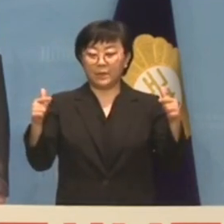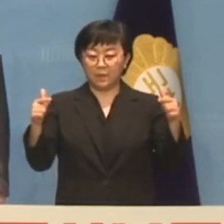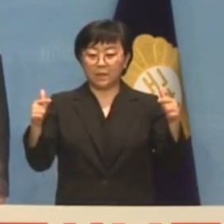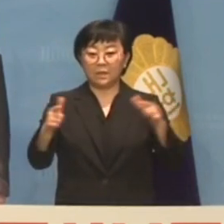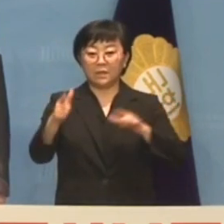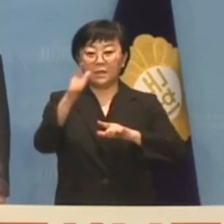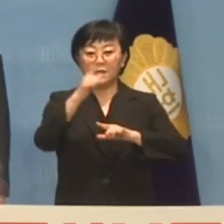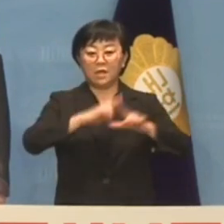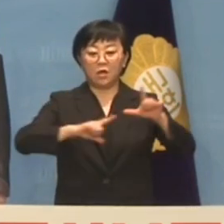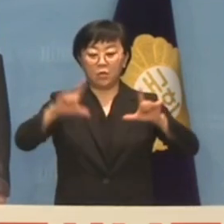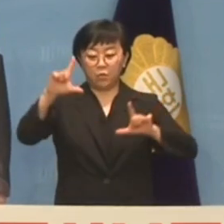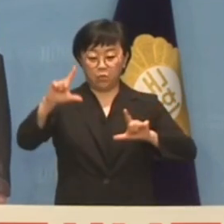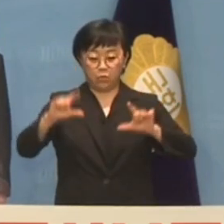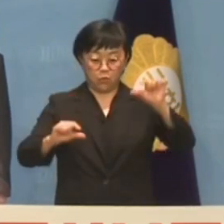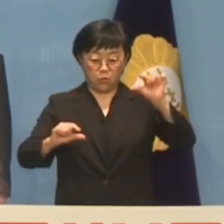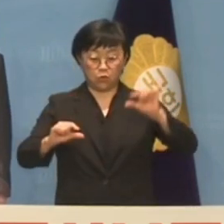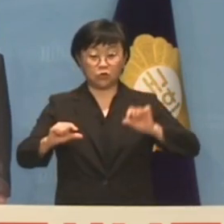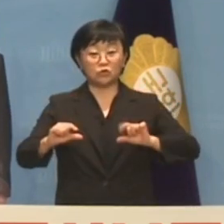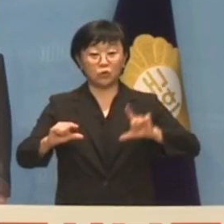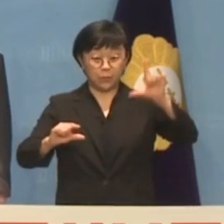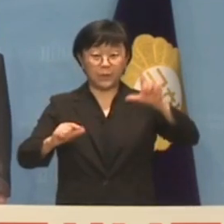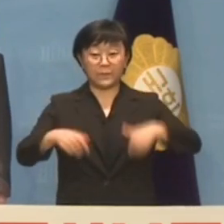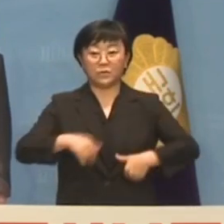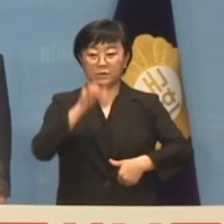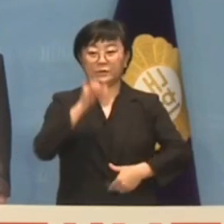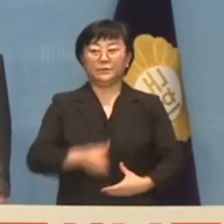비중을 높여야 합니다.